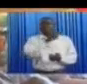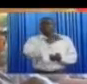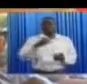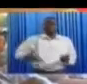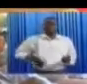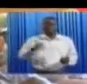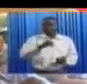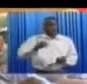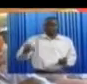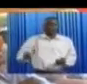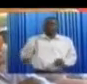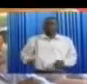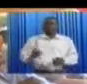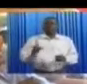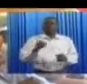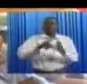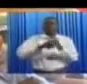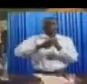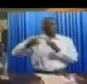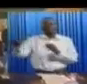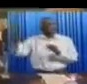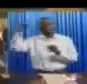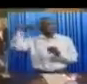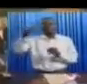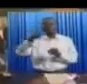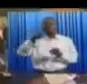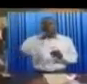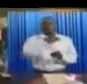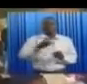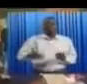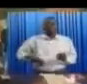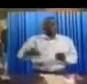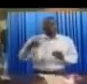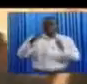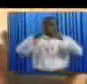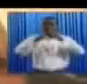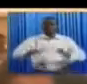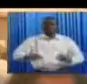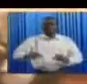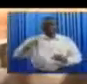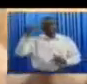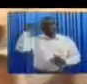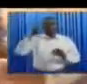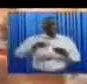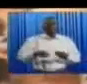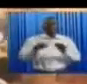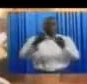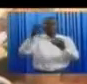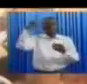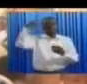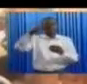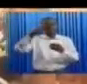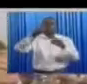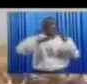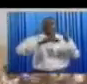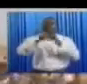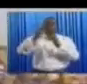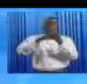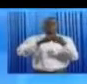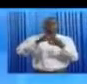d'autres personnalités. Une manière pour lui de saluer l'effort des hommes et femmes qui se sont distingués dans la construction de la